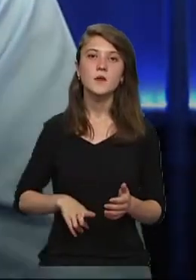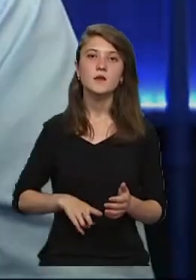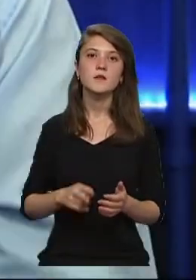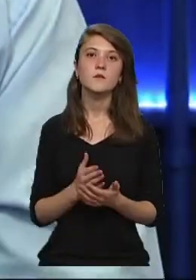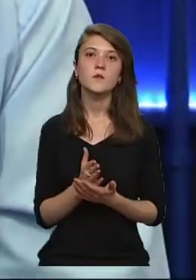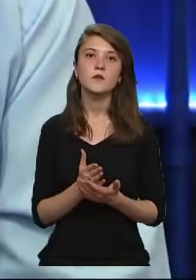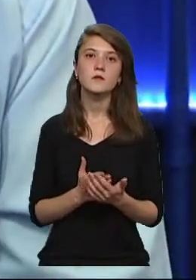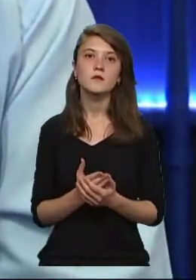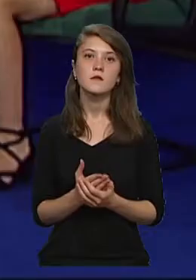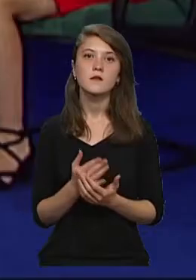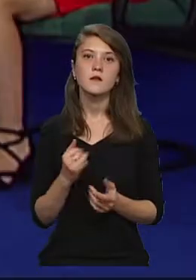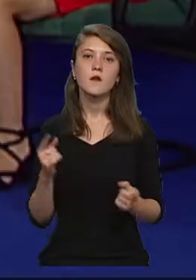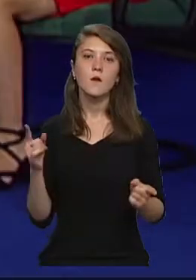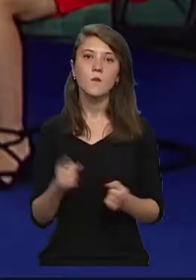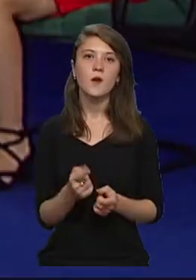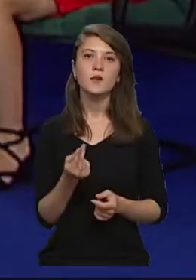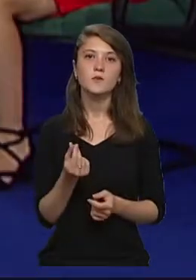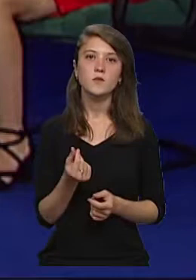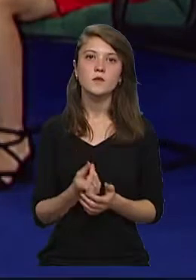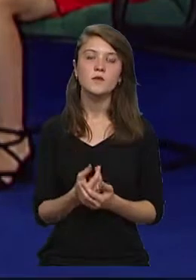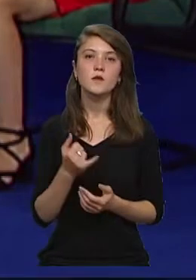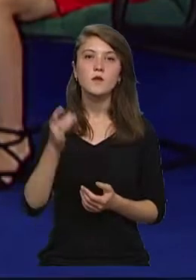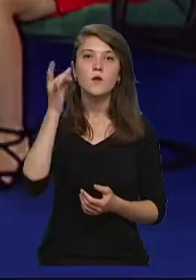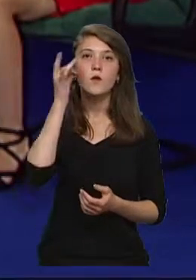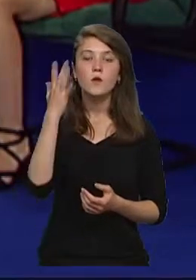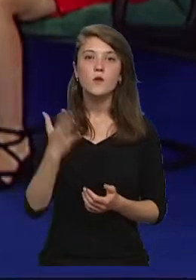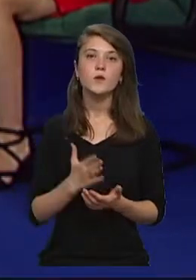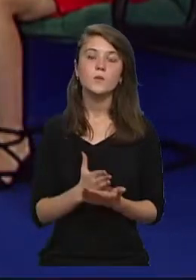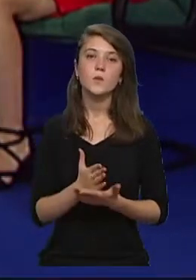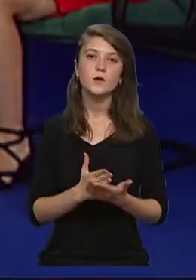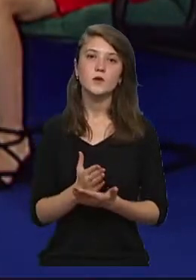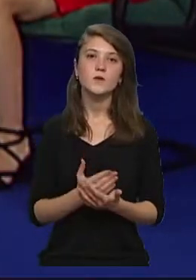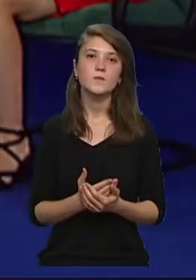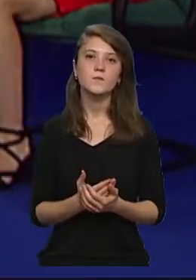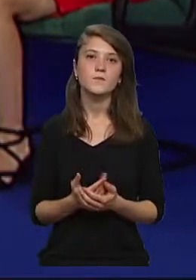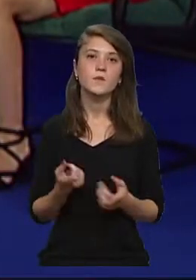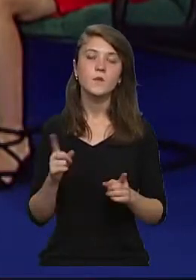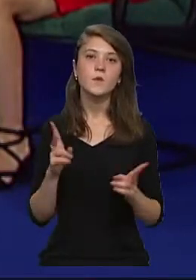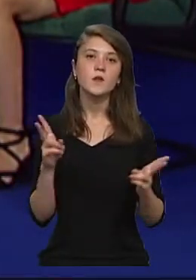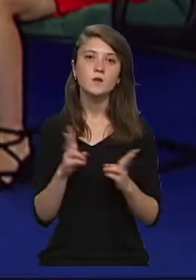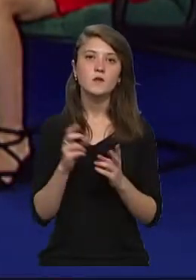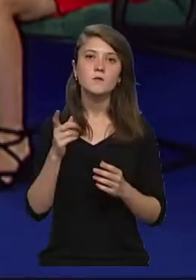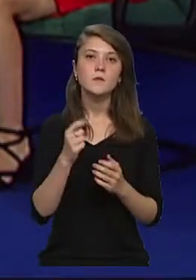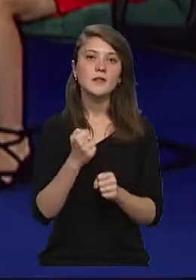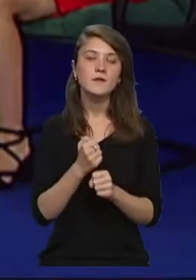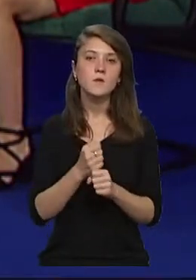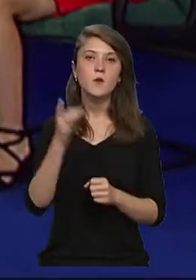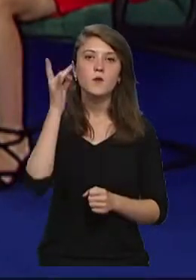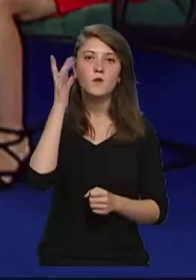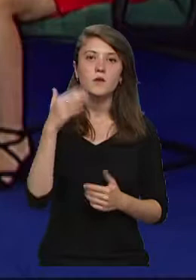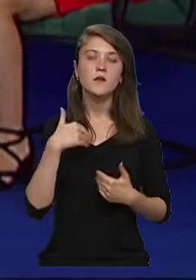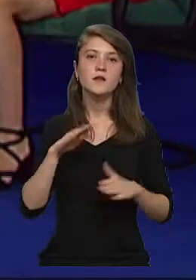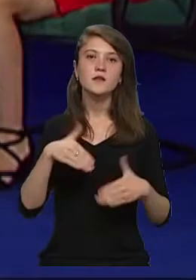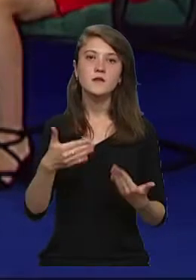все. І обмежений бюджет. Так, да, і обмежений бюджет, і культурний простір. Тому на зустрічі з працівниками культури я на звіті сказав,